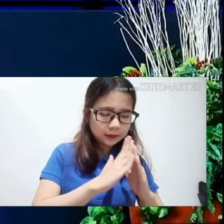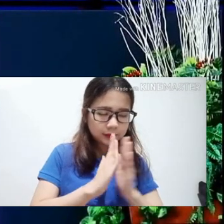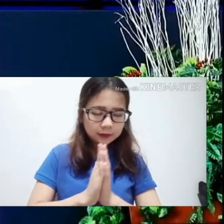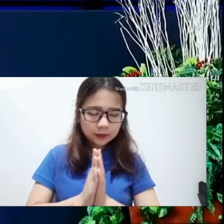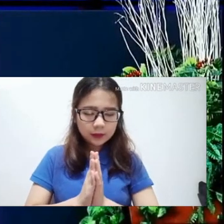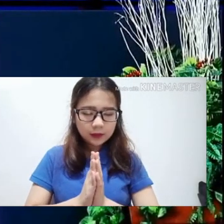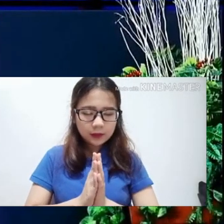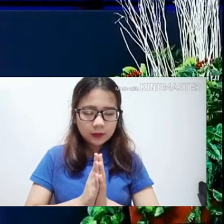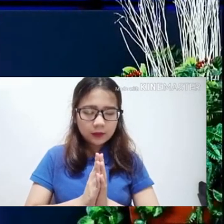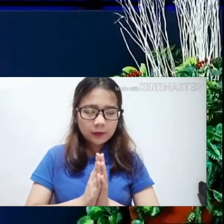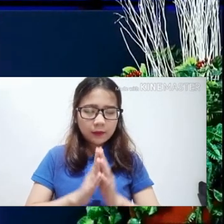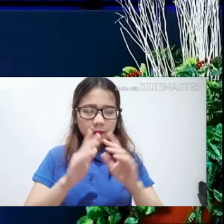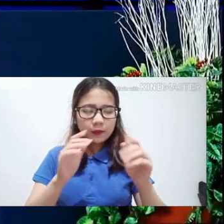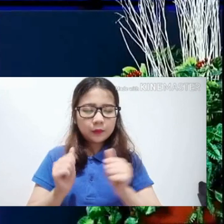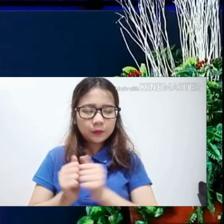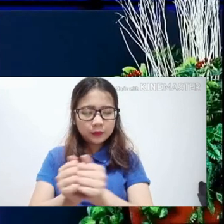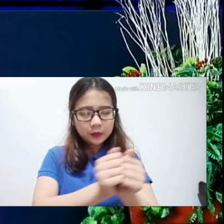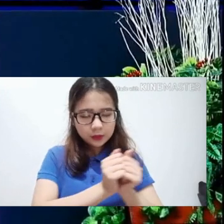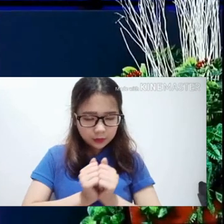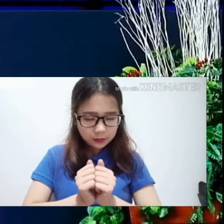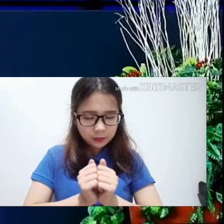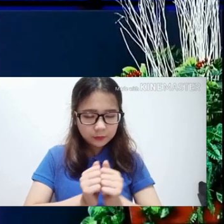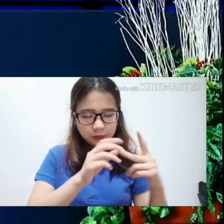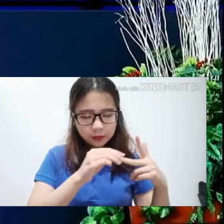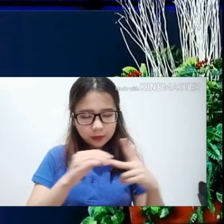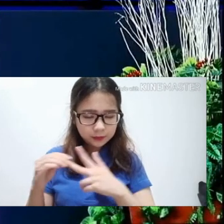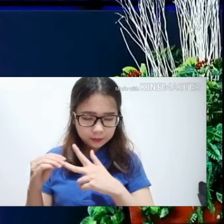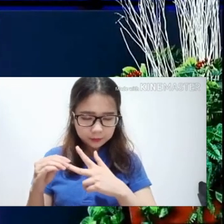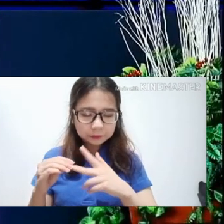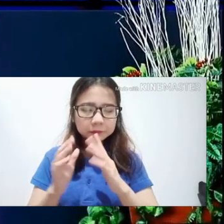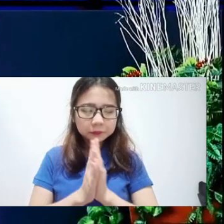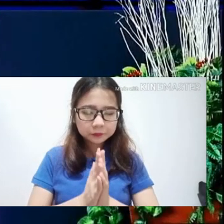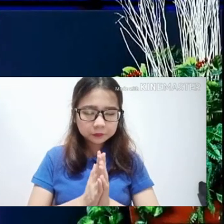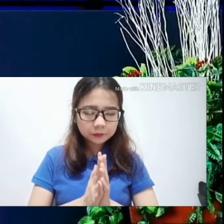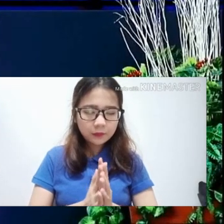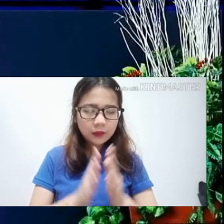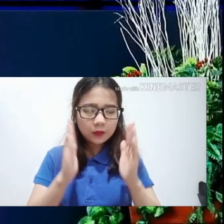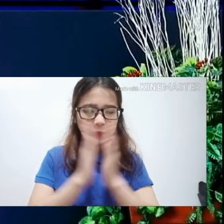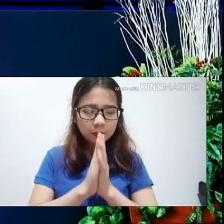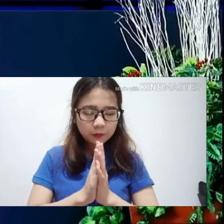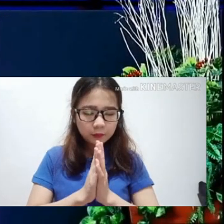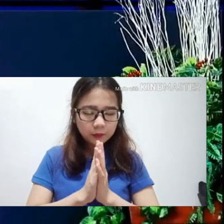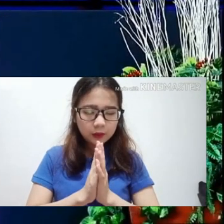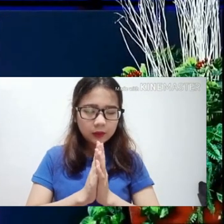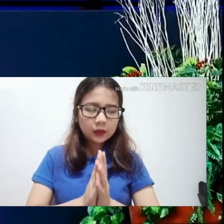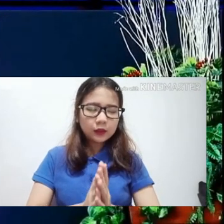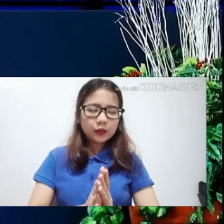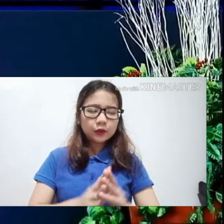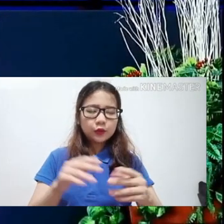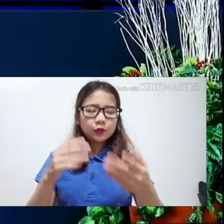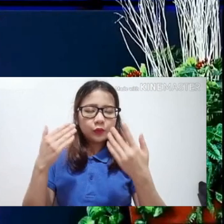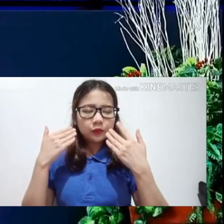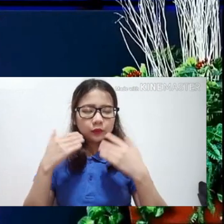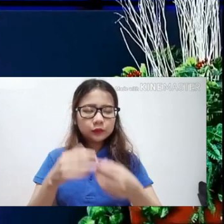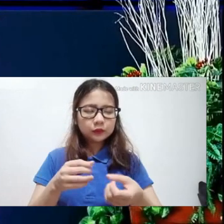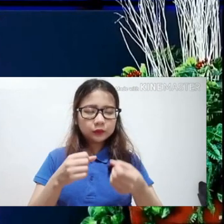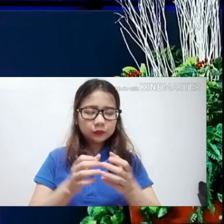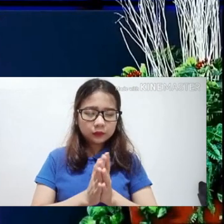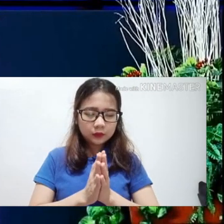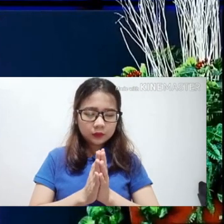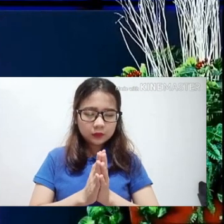inyong samahan, Panginoon, at bigyan ng gabay. O Lord, we pray, God, that you would rebuke this virus. Lord,